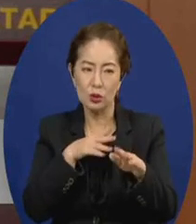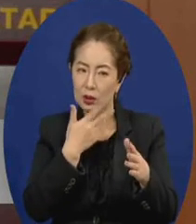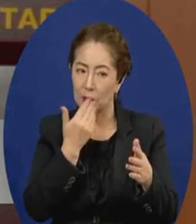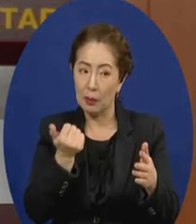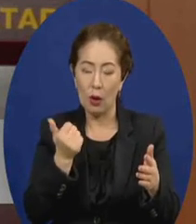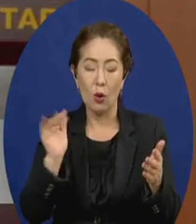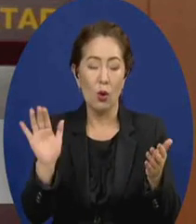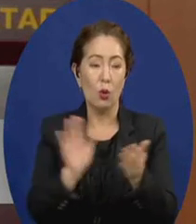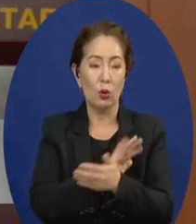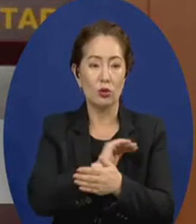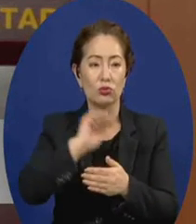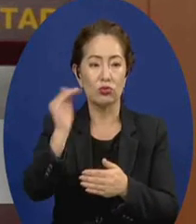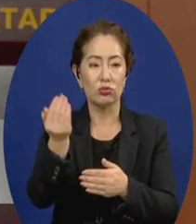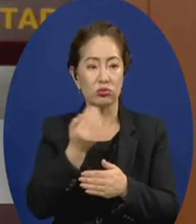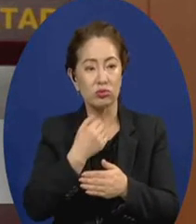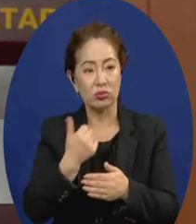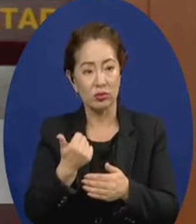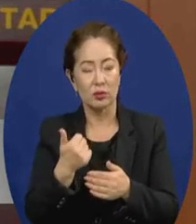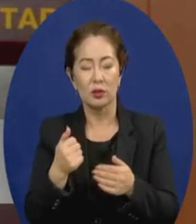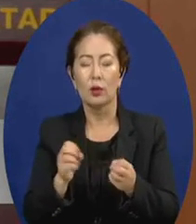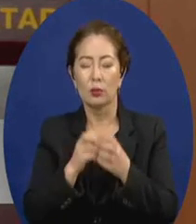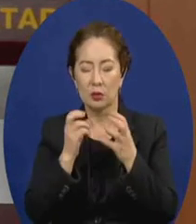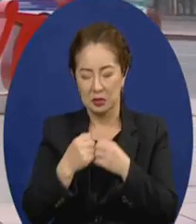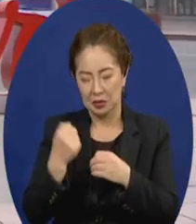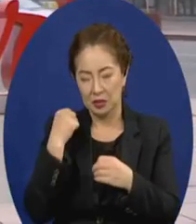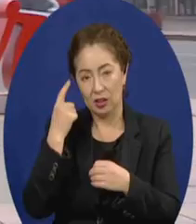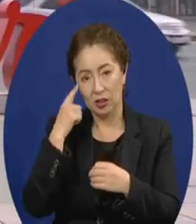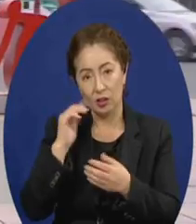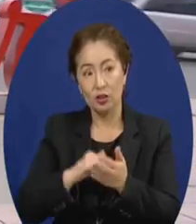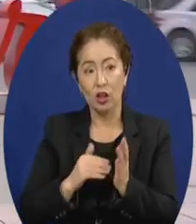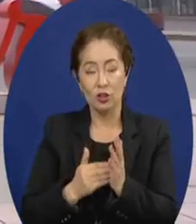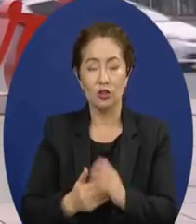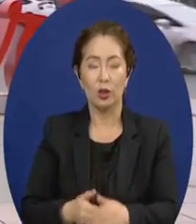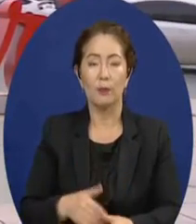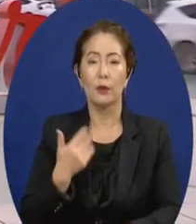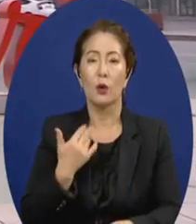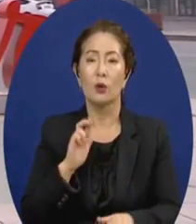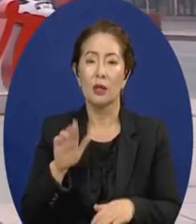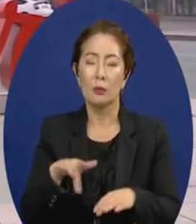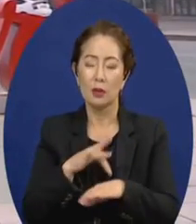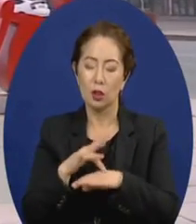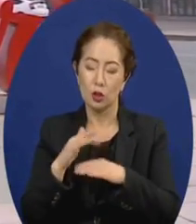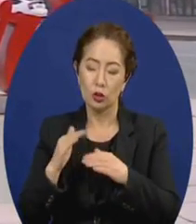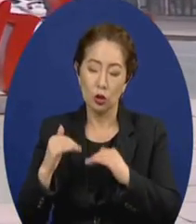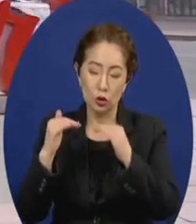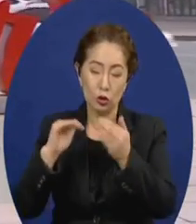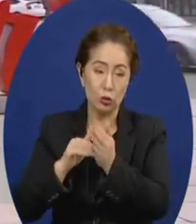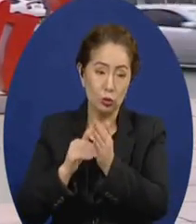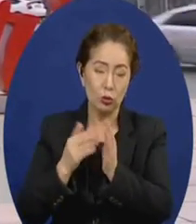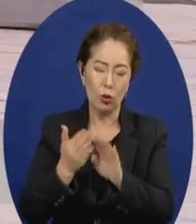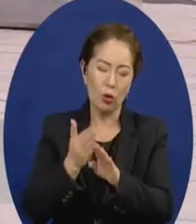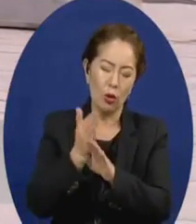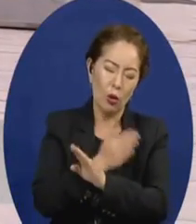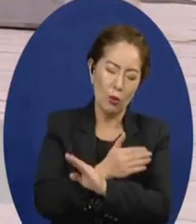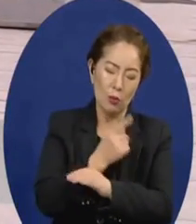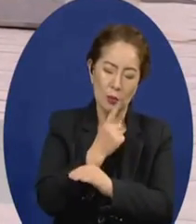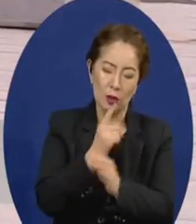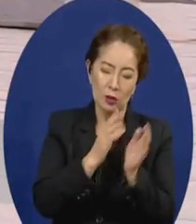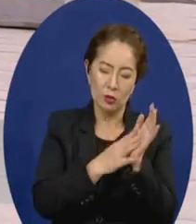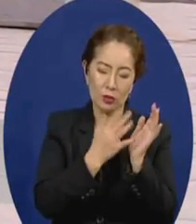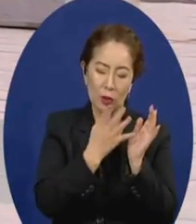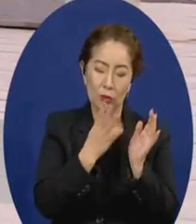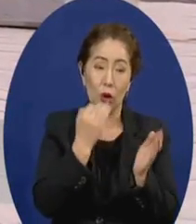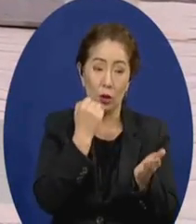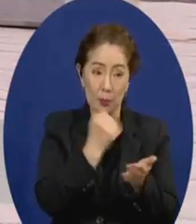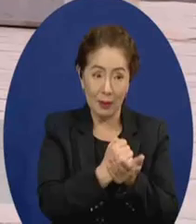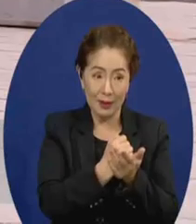хурдан шуурхай одоо зорчилтыг үүсгэж чадна гэж ингэж тооцож байгаа. Улаанбаатар хотын хөгжлийн ерөнхий төлөвлөгөөг анх 1954 онд баталж байсан.